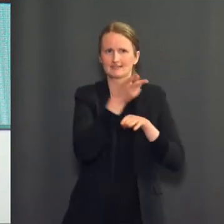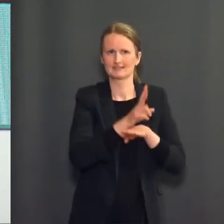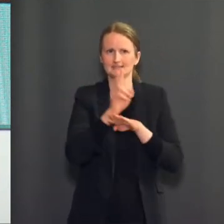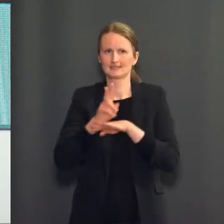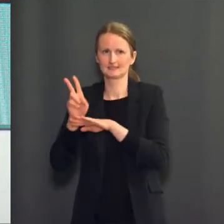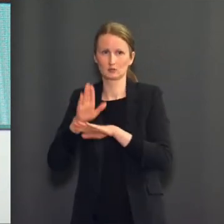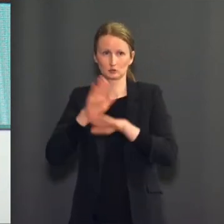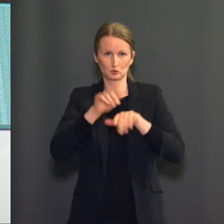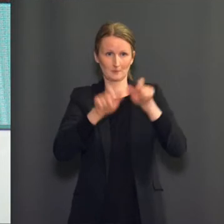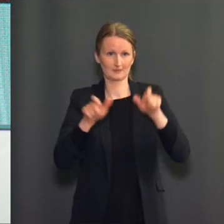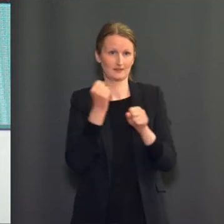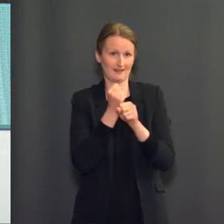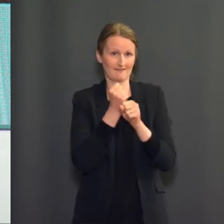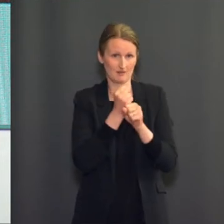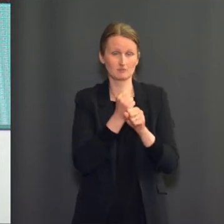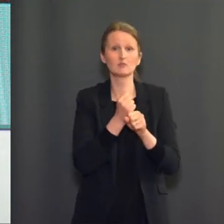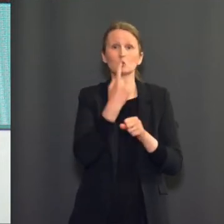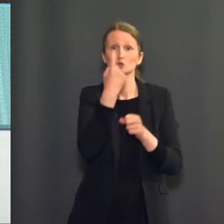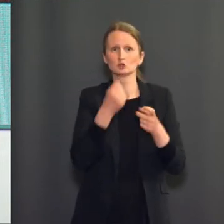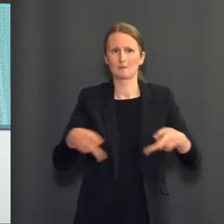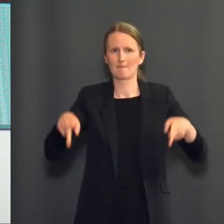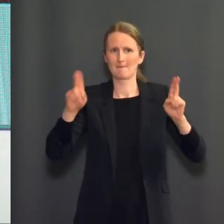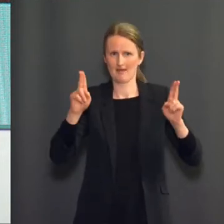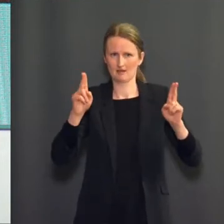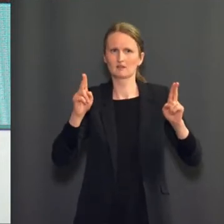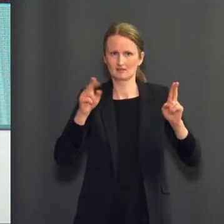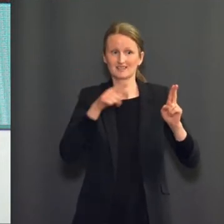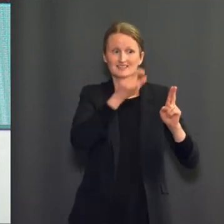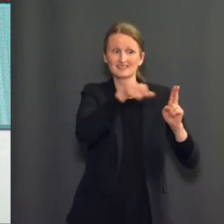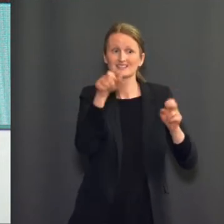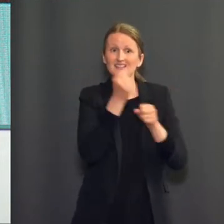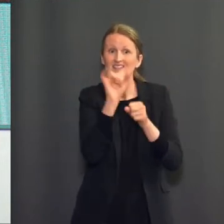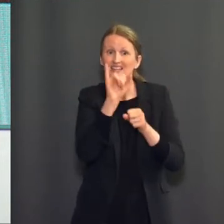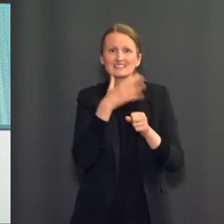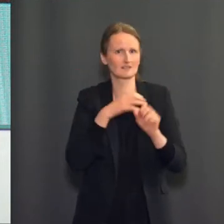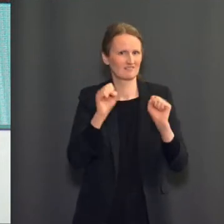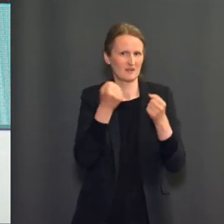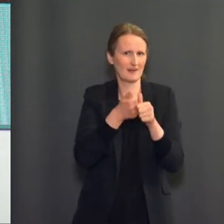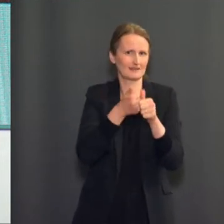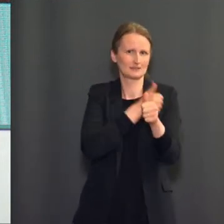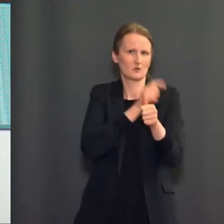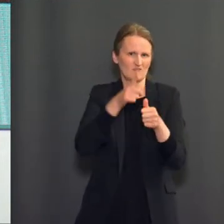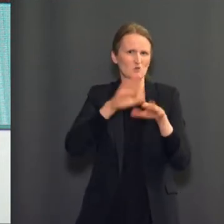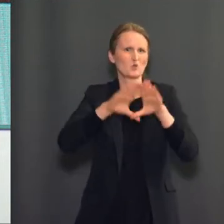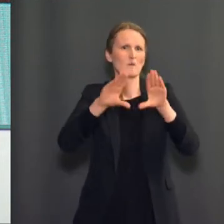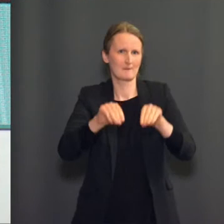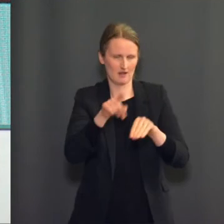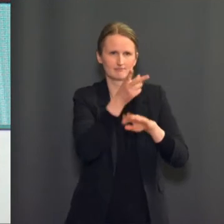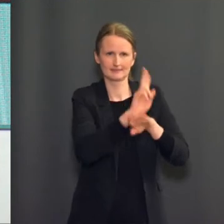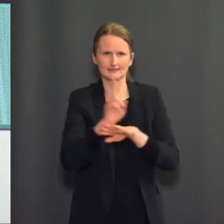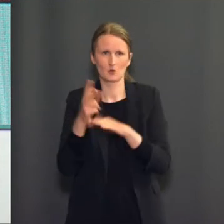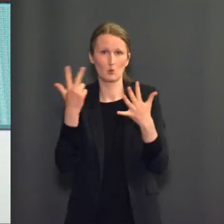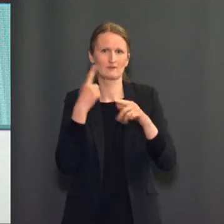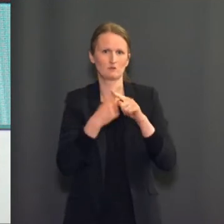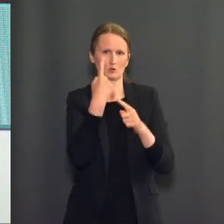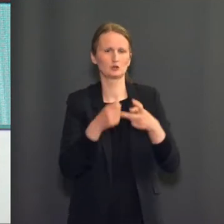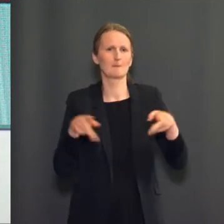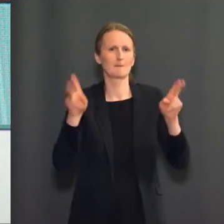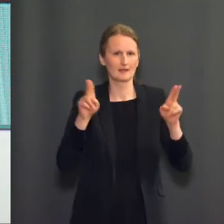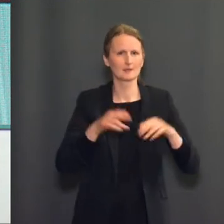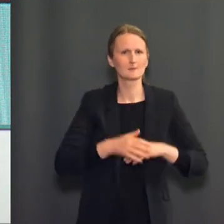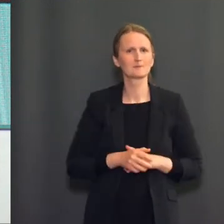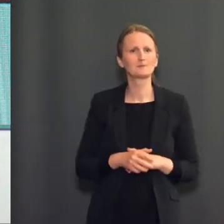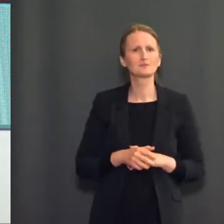défense sont les autotests réalisés de A à Z par le citoyen. En effet,